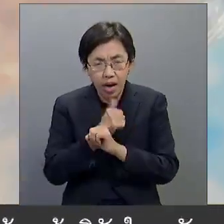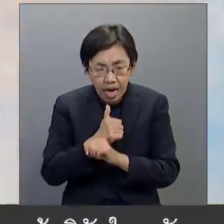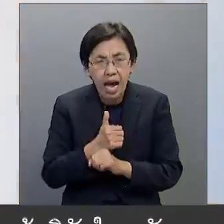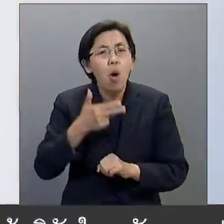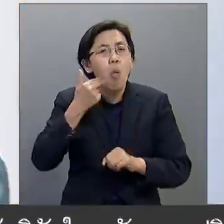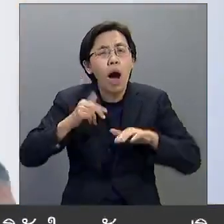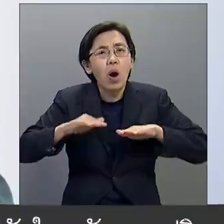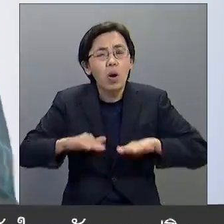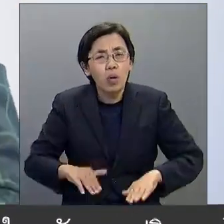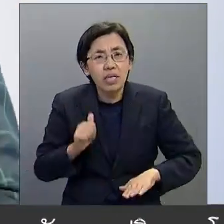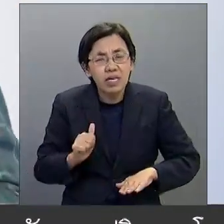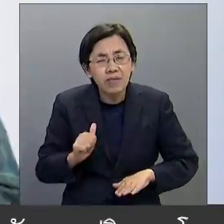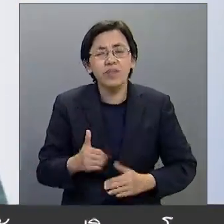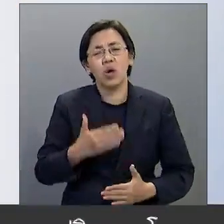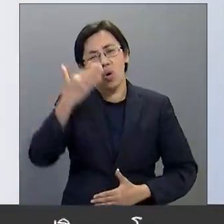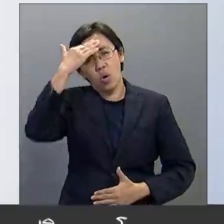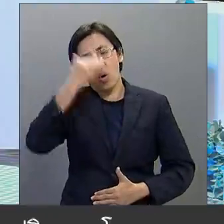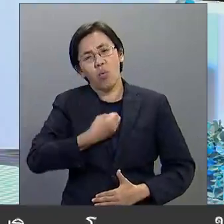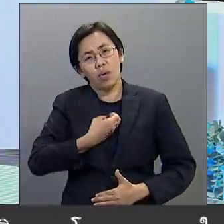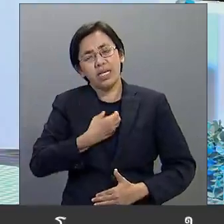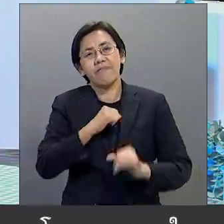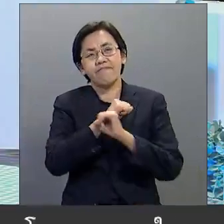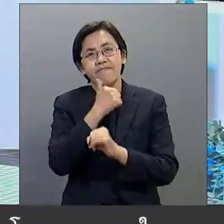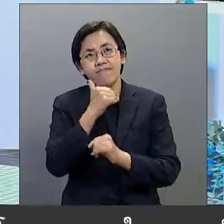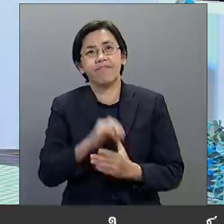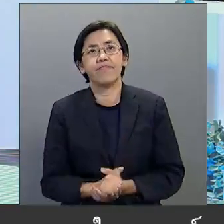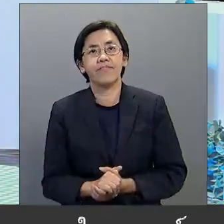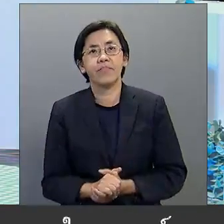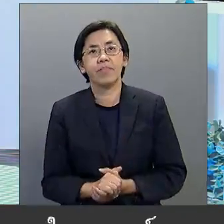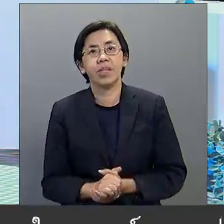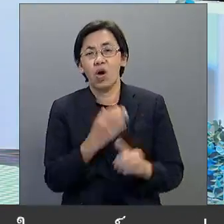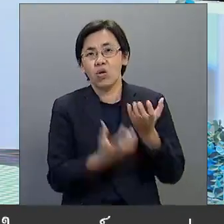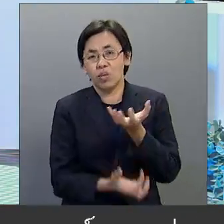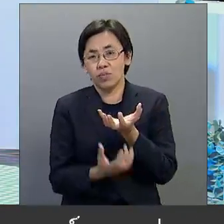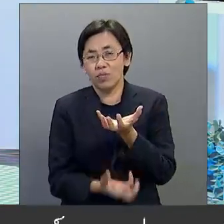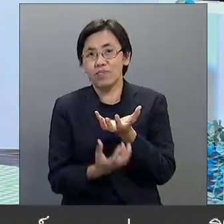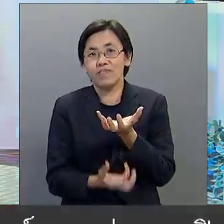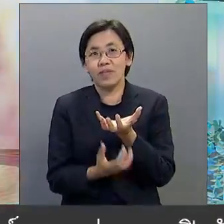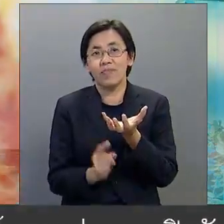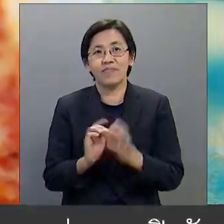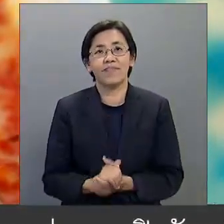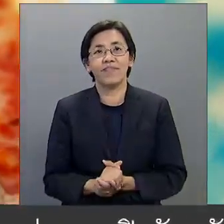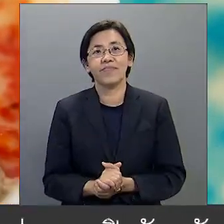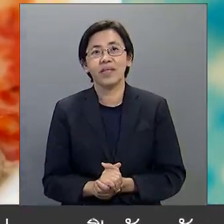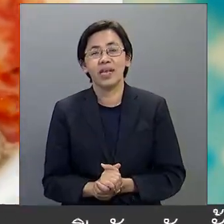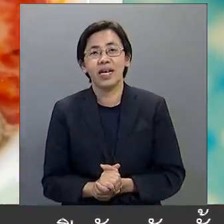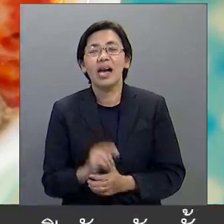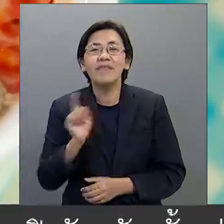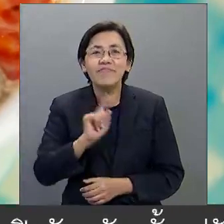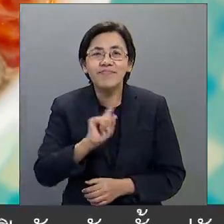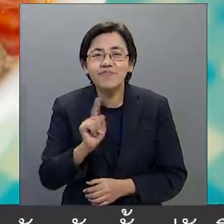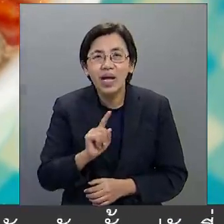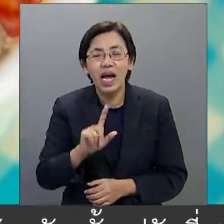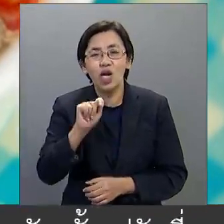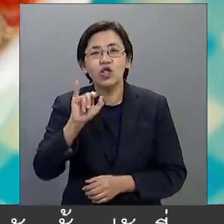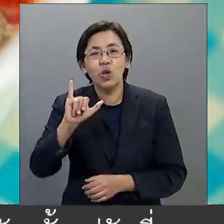นะครับลดความเสี่ยงต่อการเกิดโรคหัวใจและหลอดเลือดได้ดีหมวดต้มนะครับต้มที่เป็นอาหารไทยเลยก็คือต้มยำกุ้งนะที่เป็น